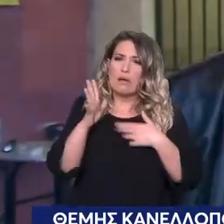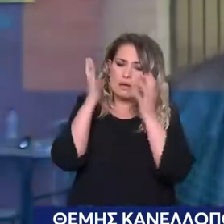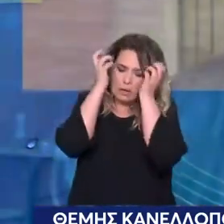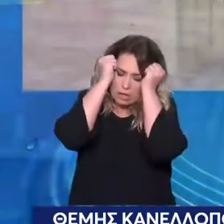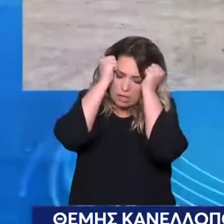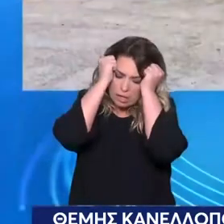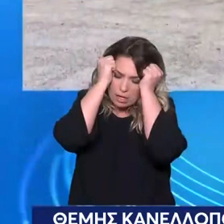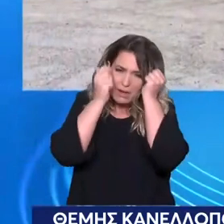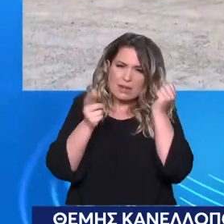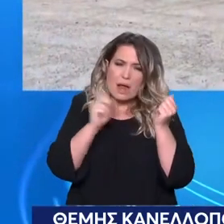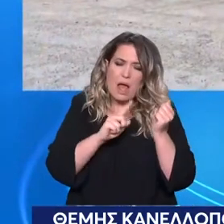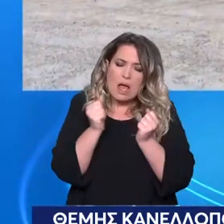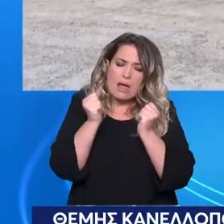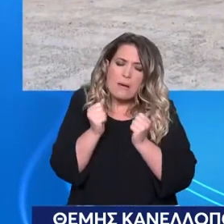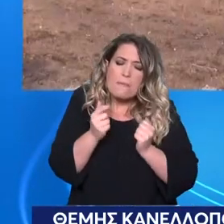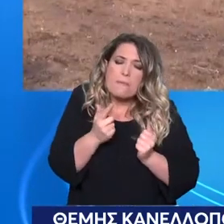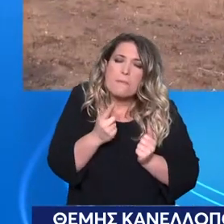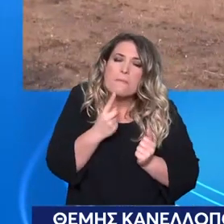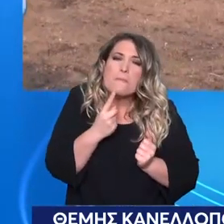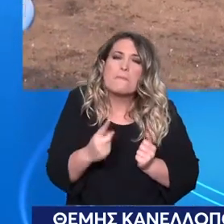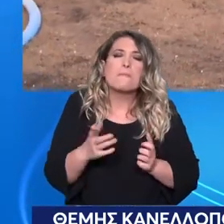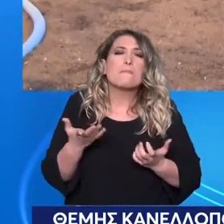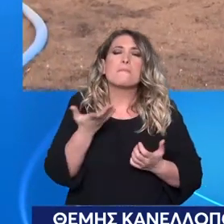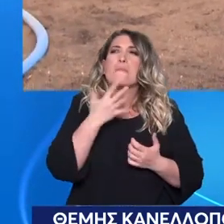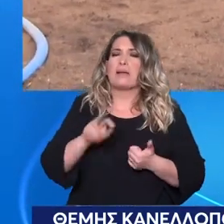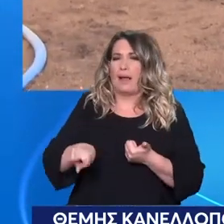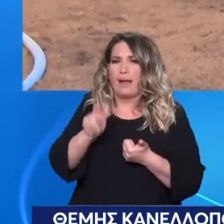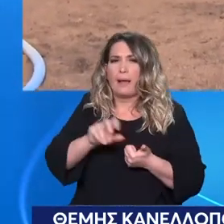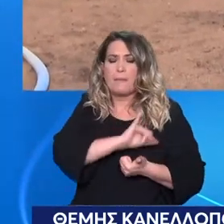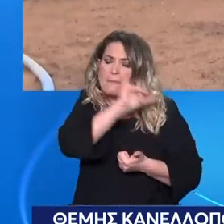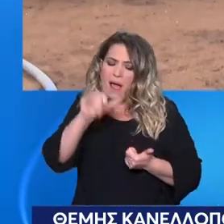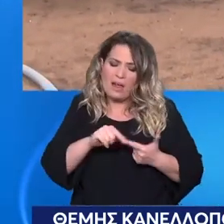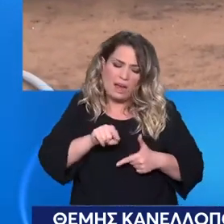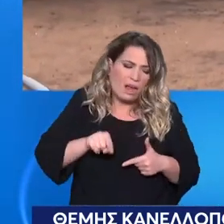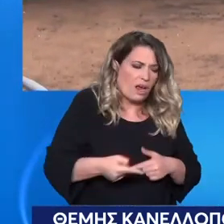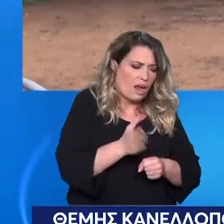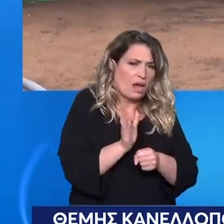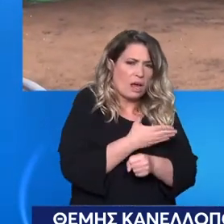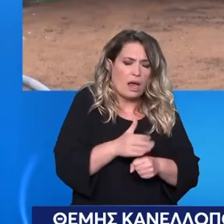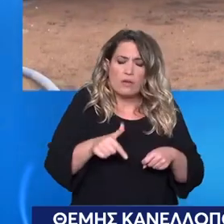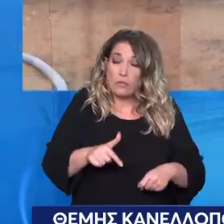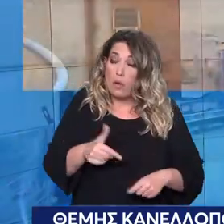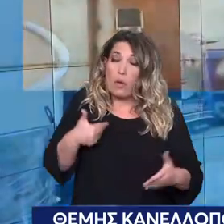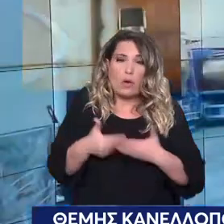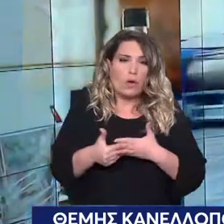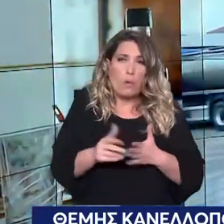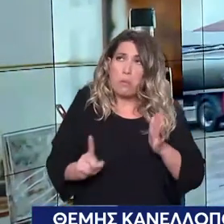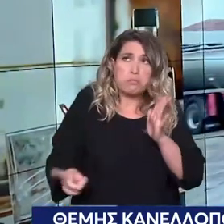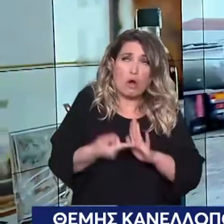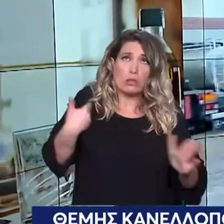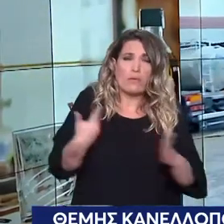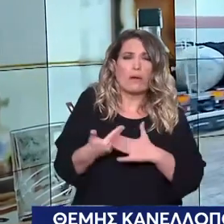πλέον δεν μιλάμε για μια απλή κλοπή, μιλάμε για βανδαλισμό, μιλάμε ότι είναι πρωτόγνωρα πράγματα αυτά για την περιοχή μας και όχι μόνο